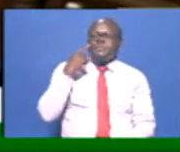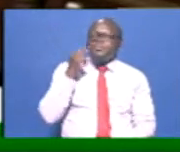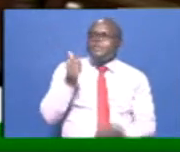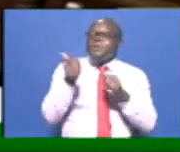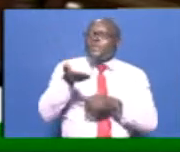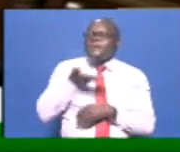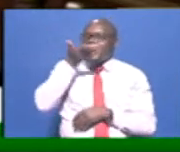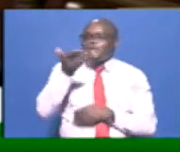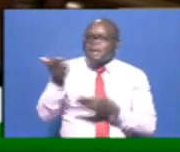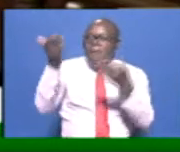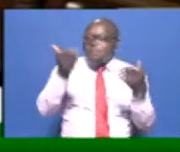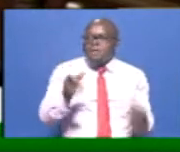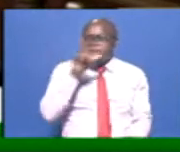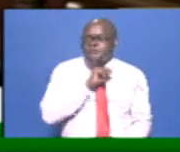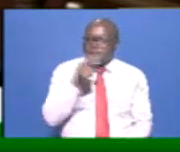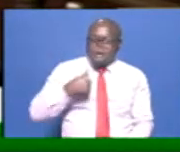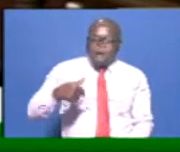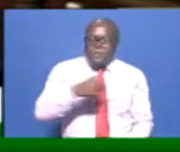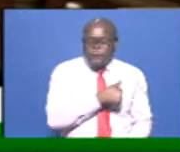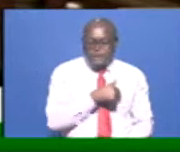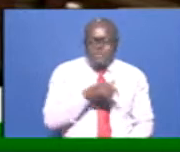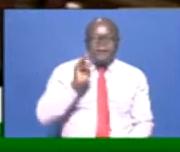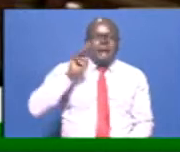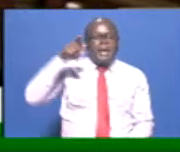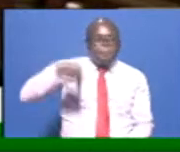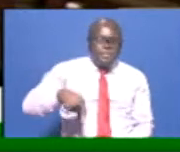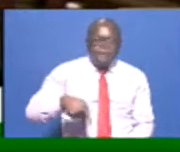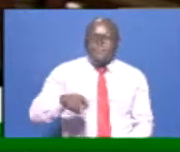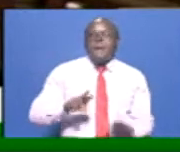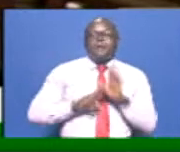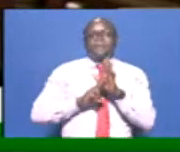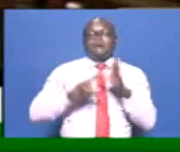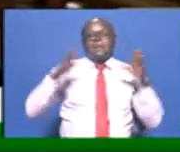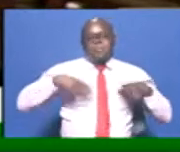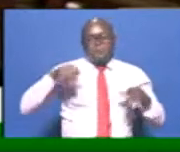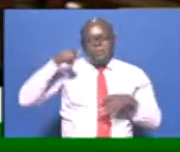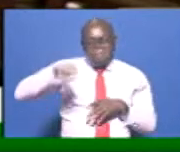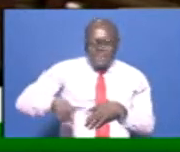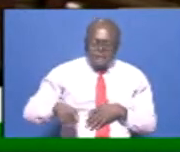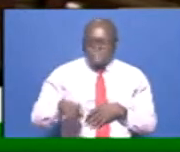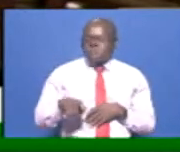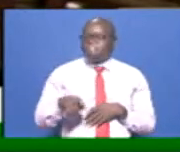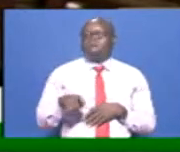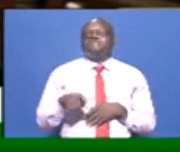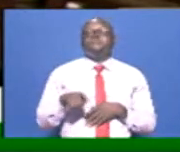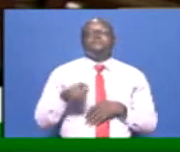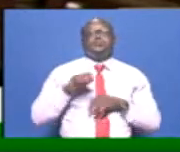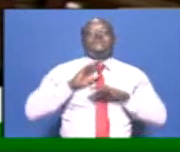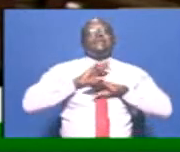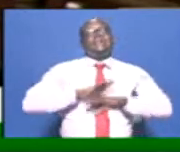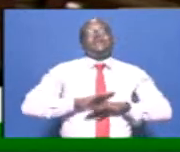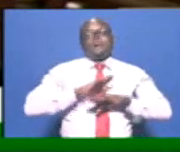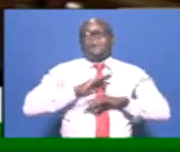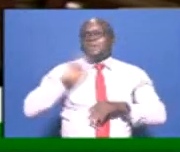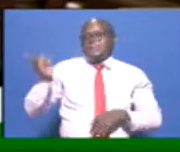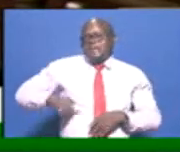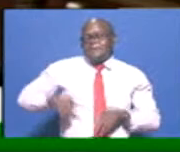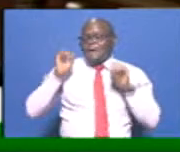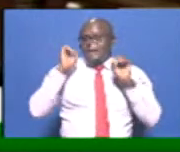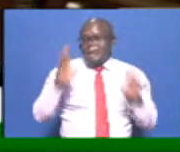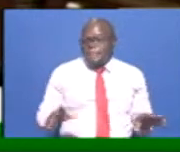amelete, kwamba sisi kama wabunge na wawakilishi wa wananchi hatujaridhika, na ni mzuri aichukulie hii jambo